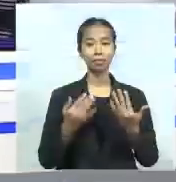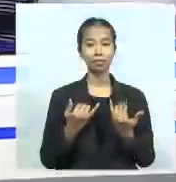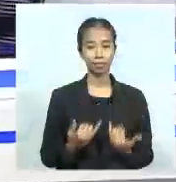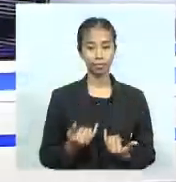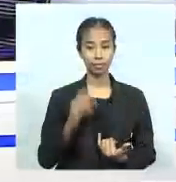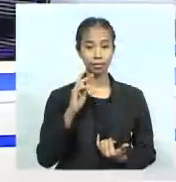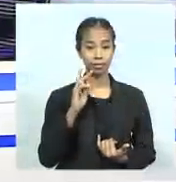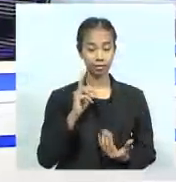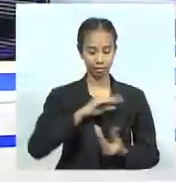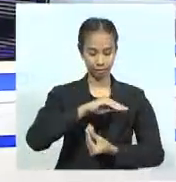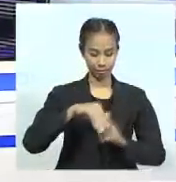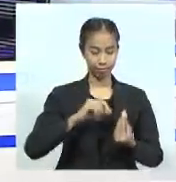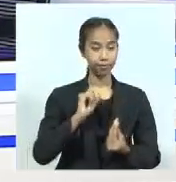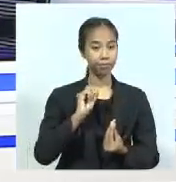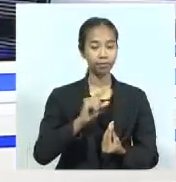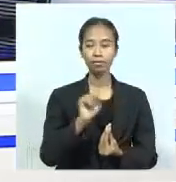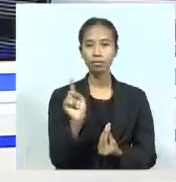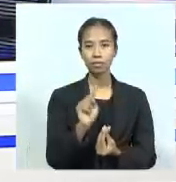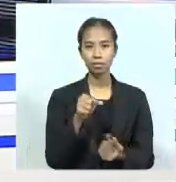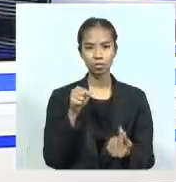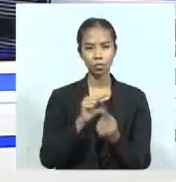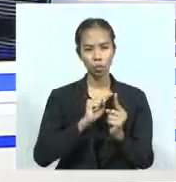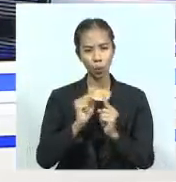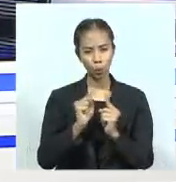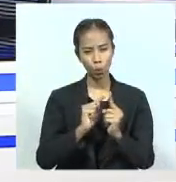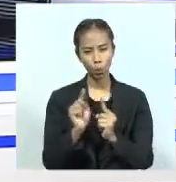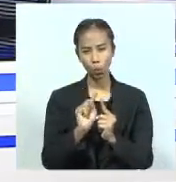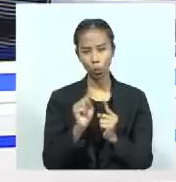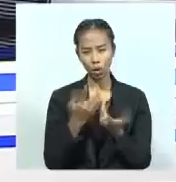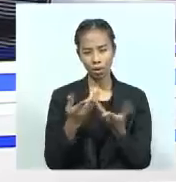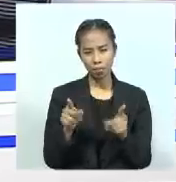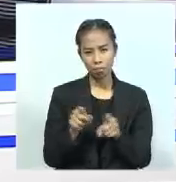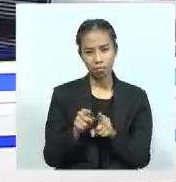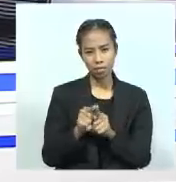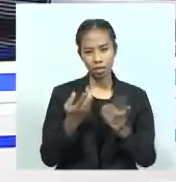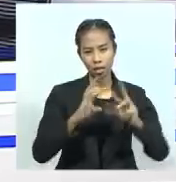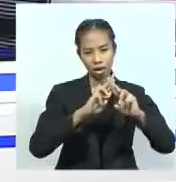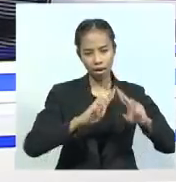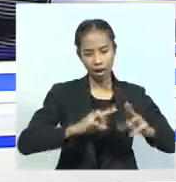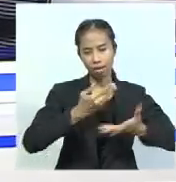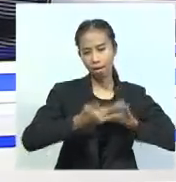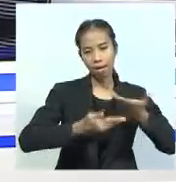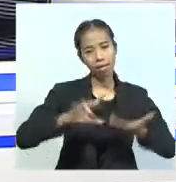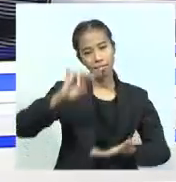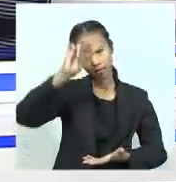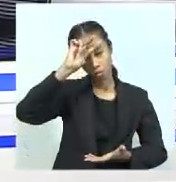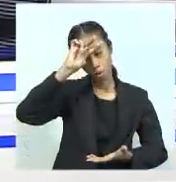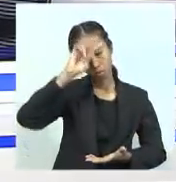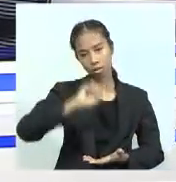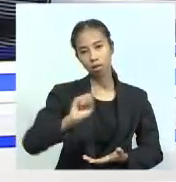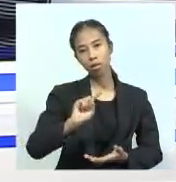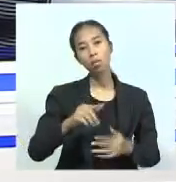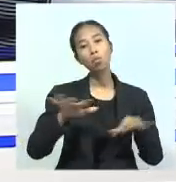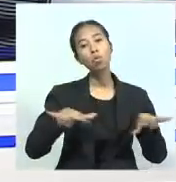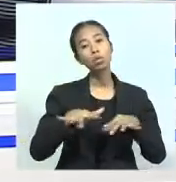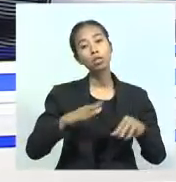ลับมาติดตามประเด็นเศรษฐกิจช่วงนี้นะคะมาพูดถึงเรื่องใกล้ตัวกันก่อนเลยใกล้ตัวมากๆอย่างร้านสะดวกซื้อ 7-Eleven ต้องถามว่าปก